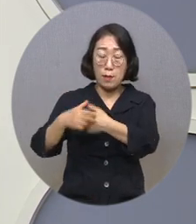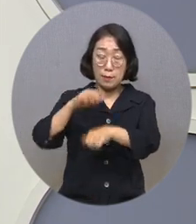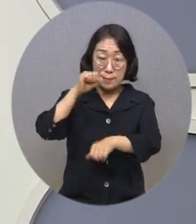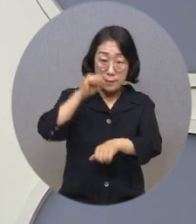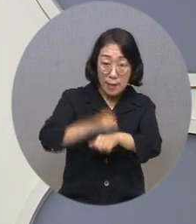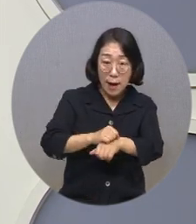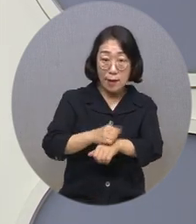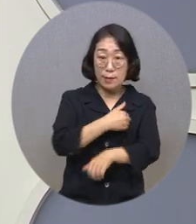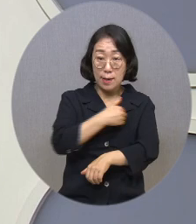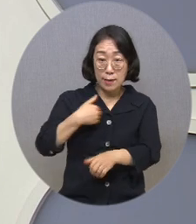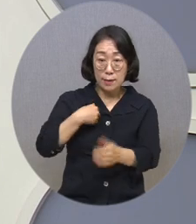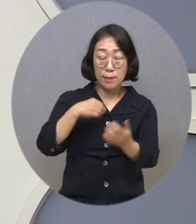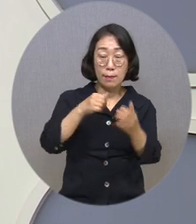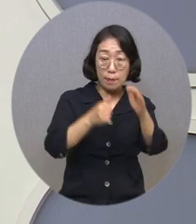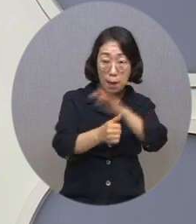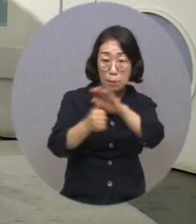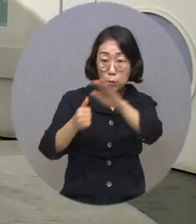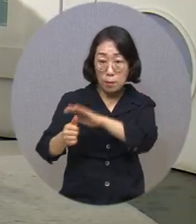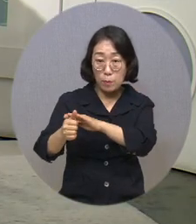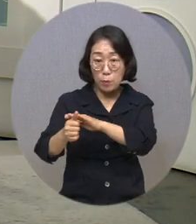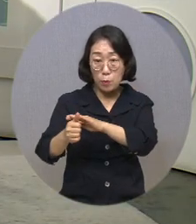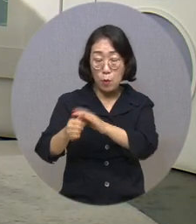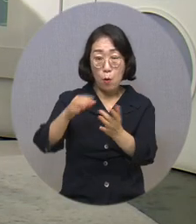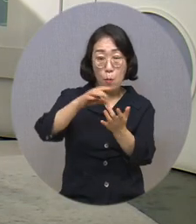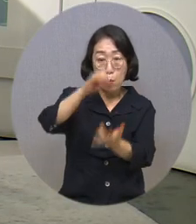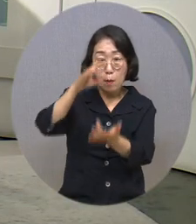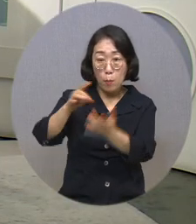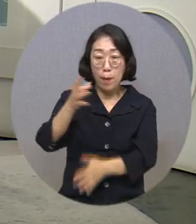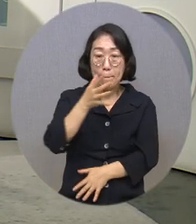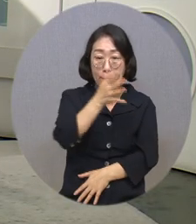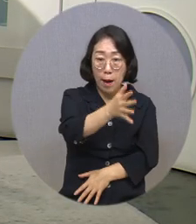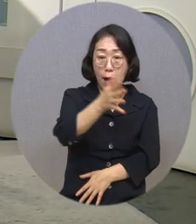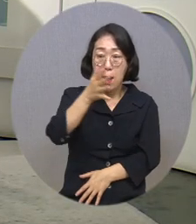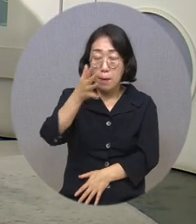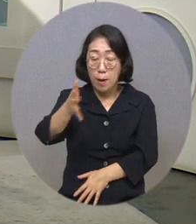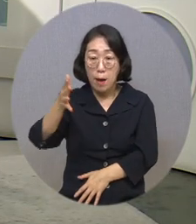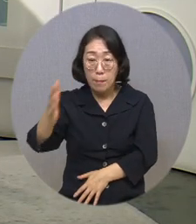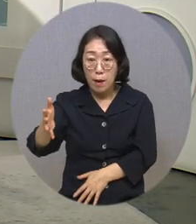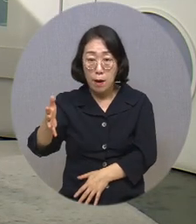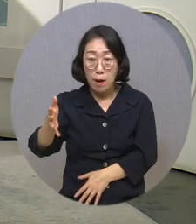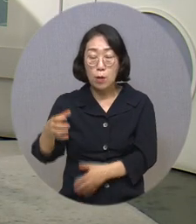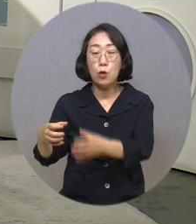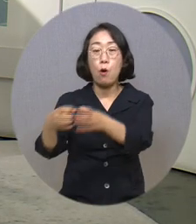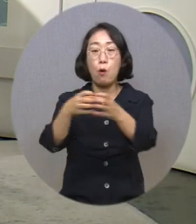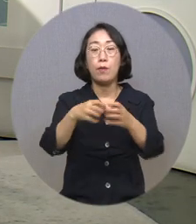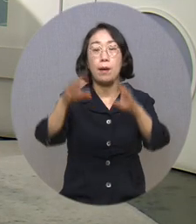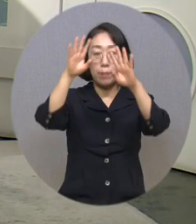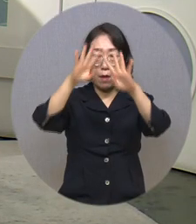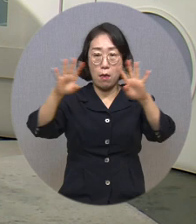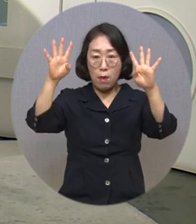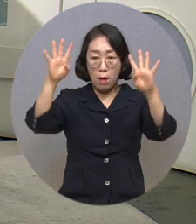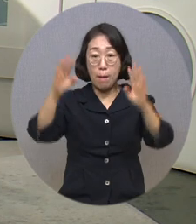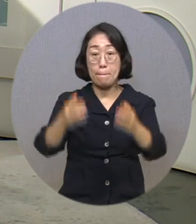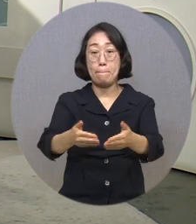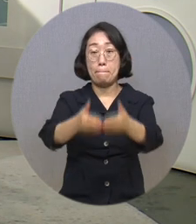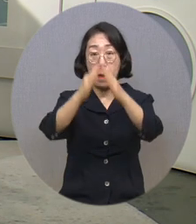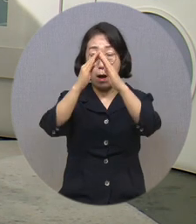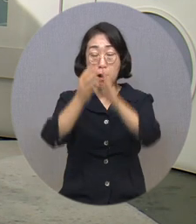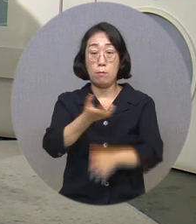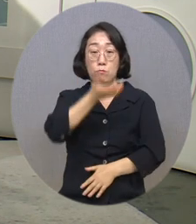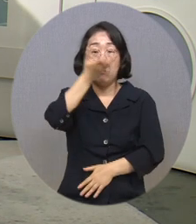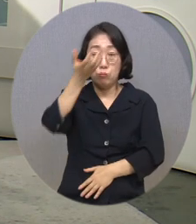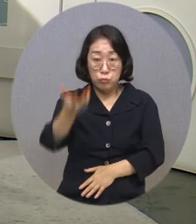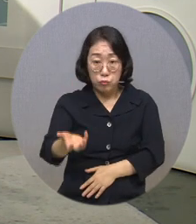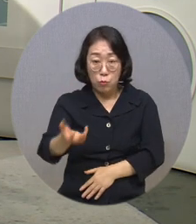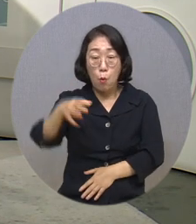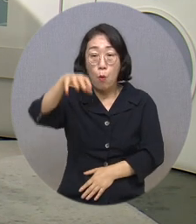있는 학과들을 다 뭉쳐놓고 거기서 연합대학을 해가지고 우리가 외화도 좀 벌어들이고 저렇게 운영할